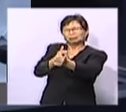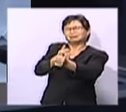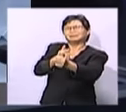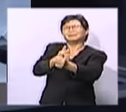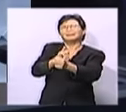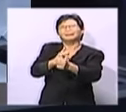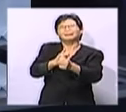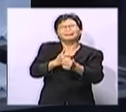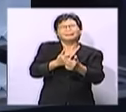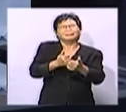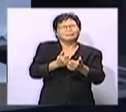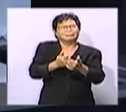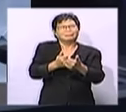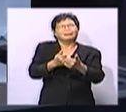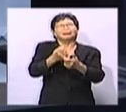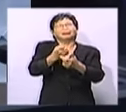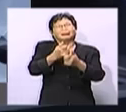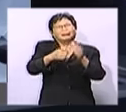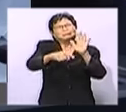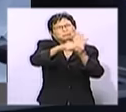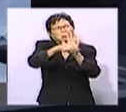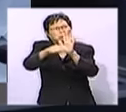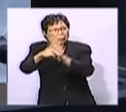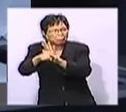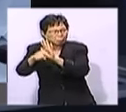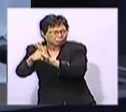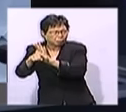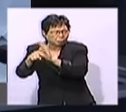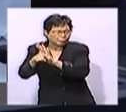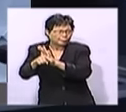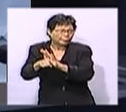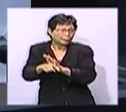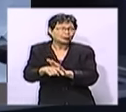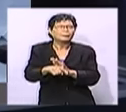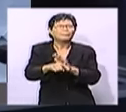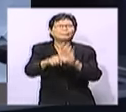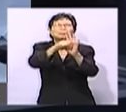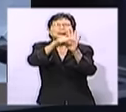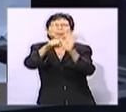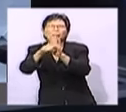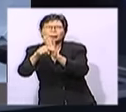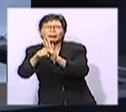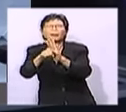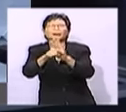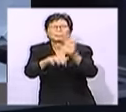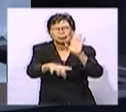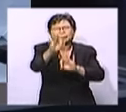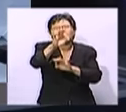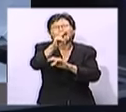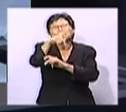maupun unsur-unsur negatif dalam pembagian kes-kes pemilihan panel.